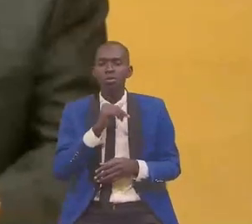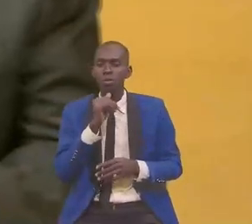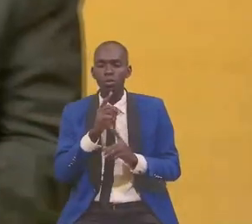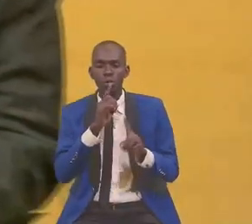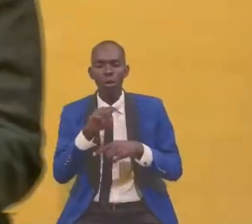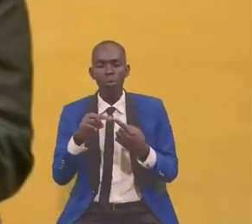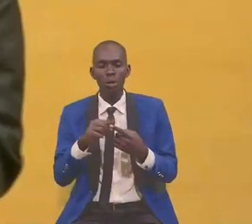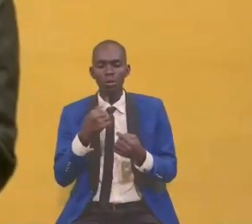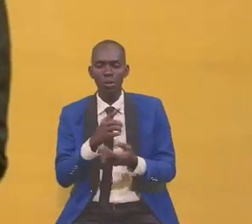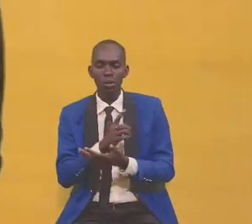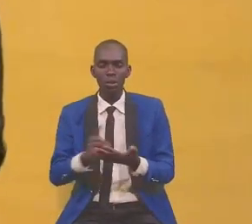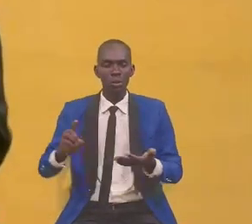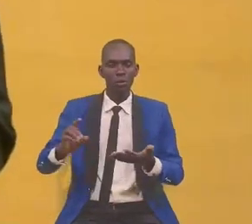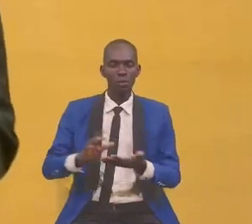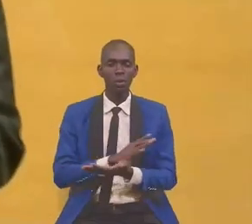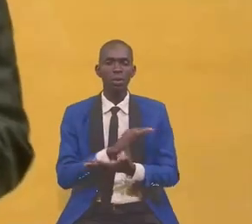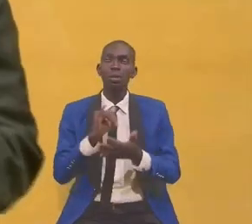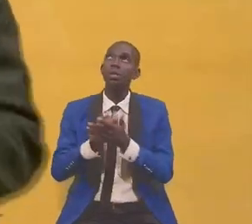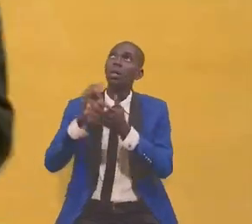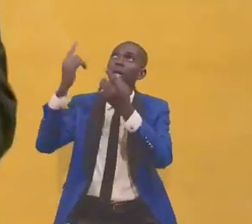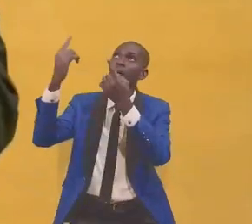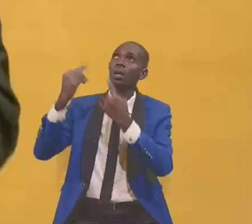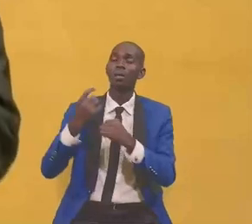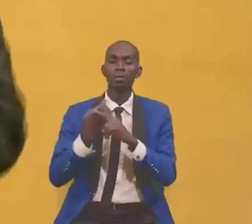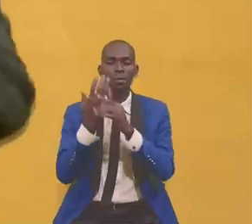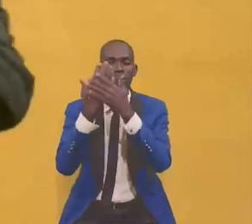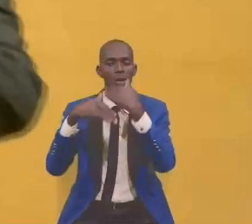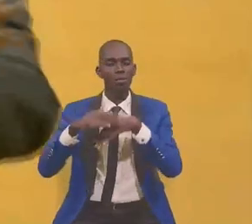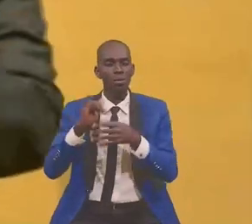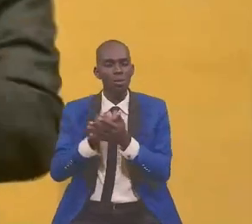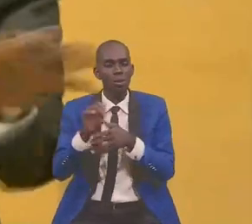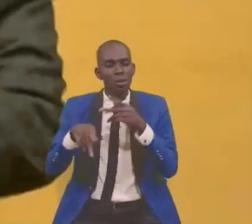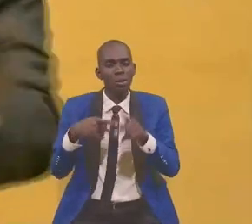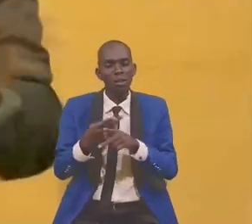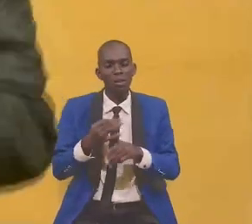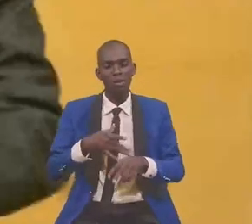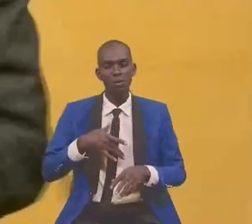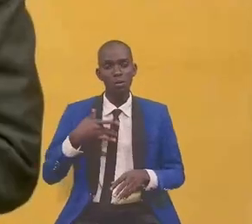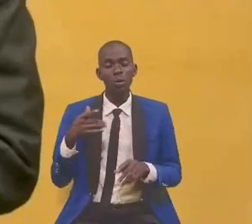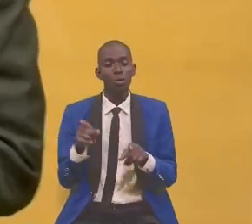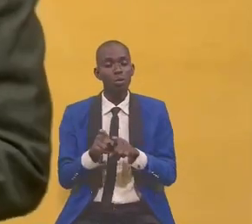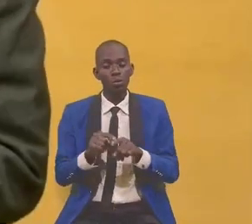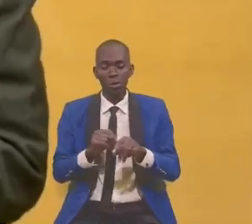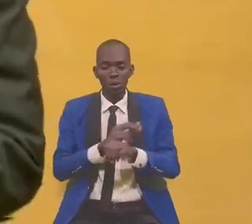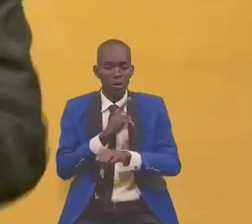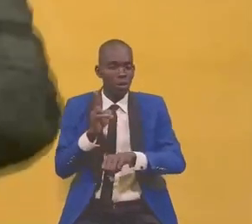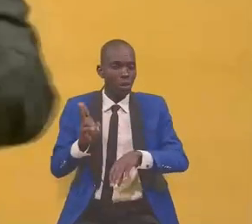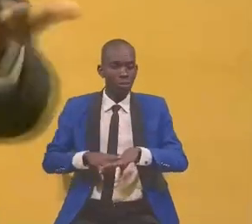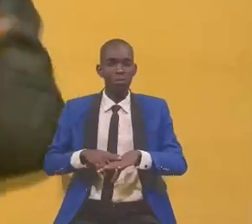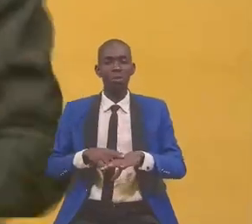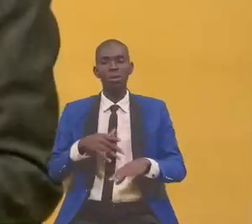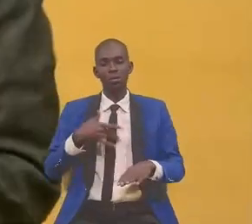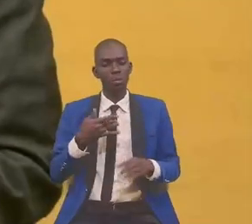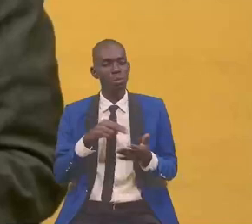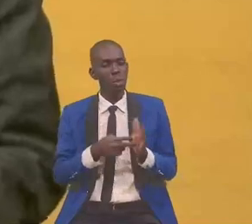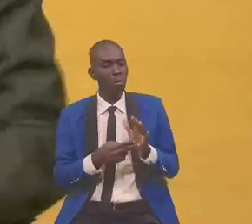du surnaturel qui vient du ciel ou du type d'affection, même l'affection naturelle, enfants aux parents, parents